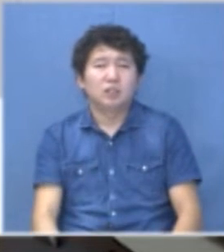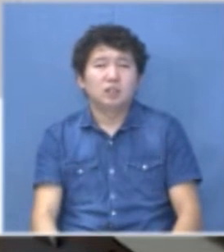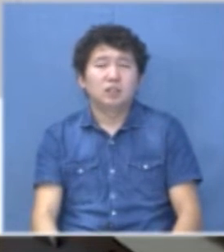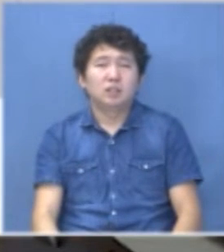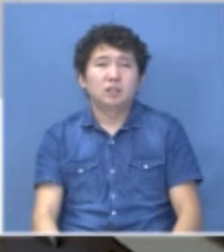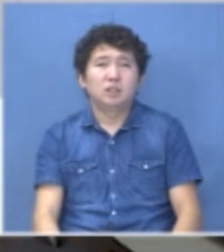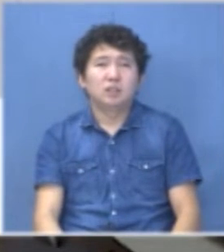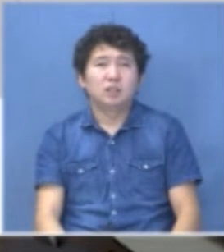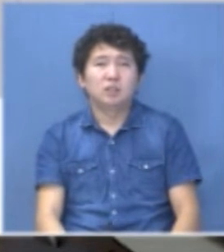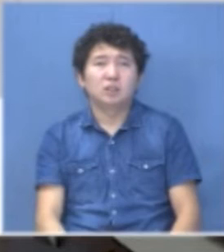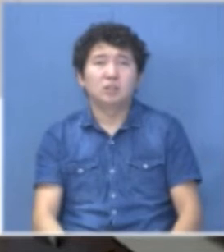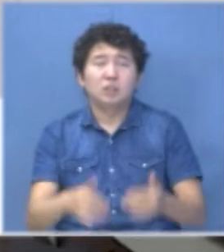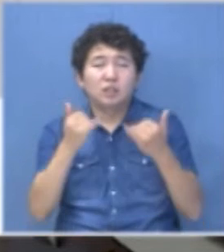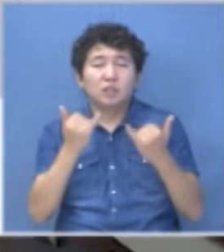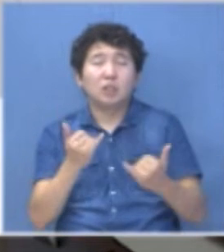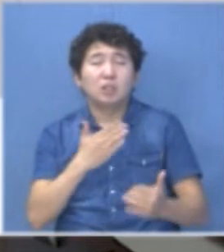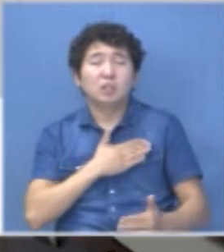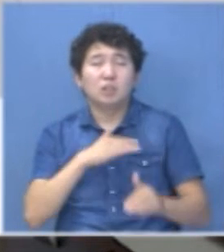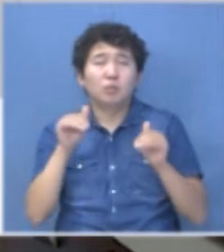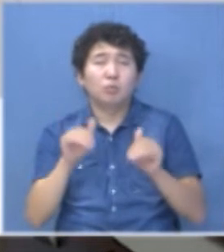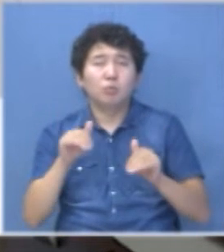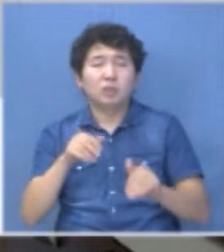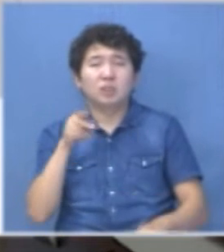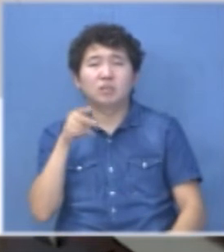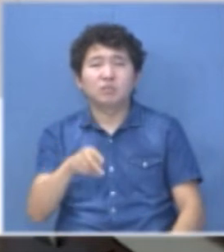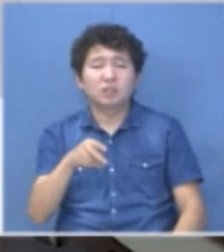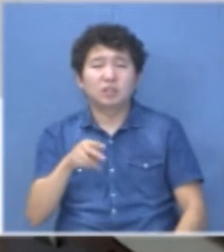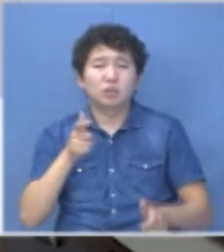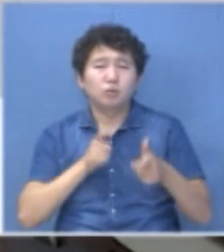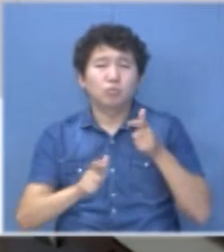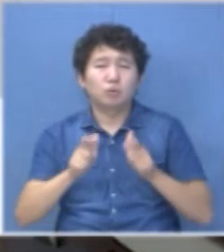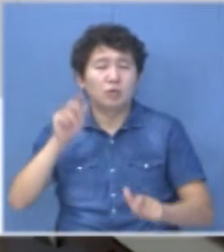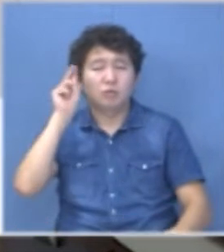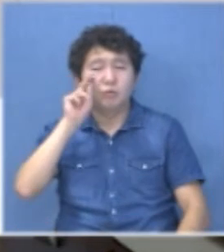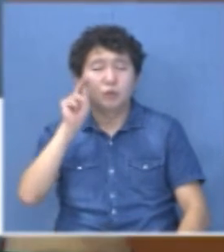колледжа. В настоящее время в нашем колледже обучается около 2000 студентов.